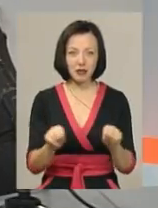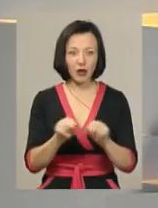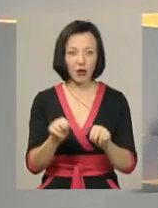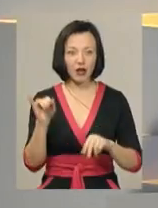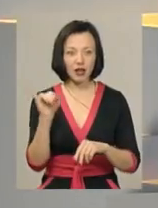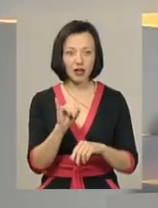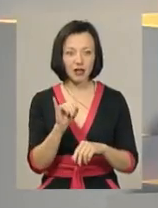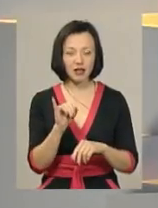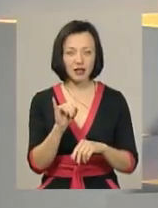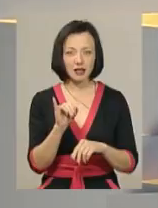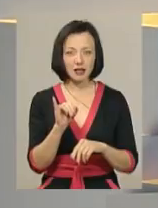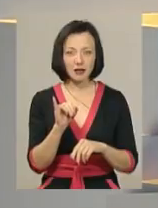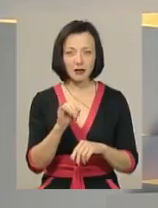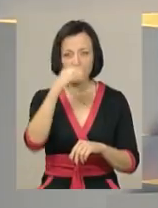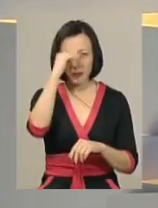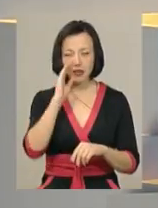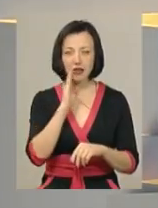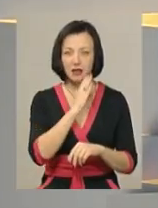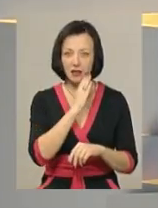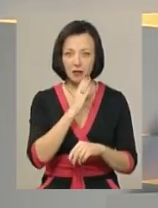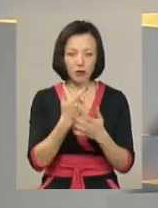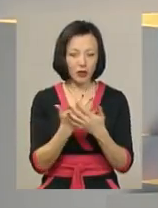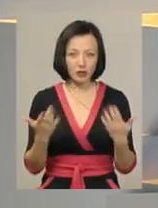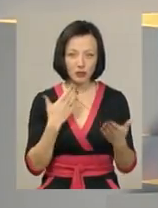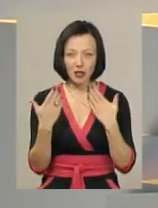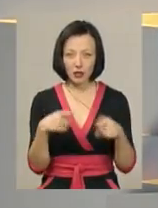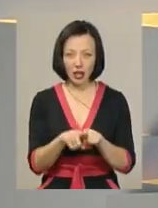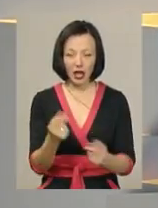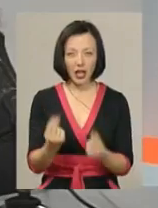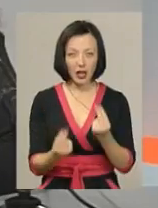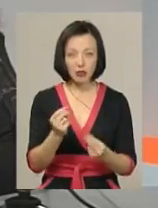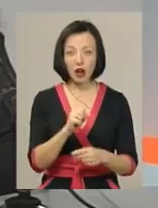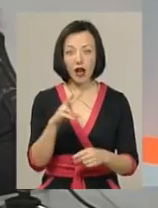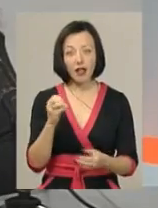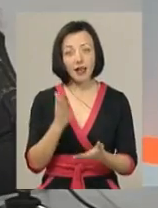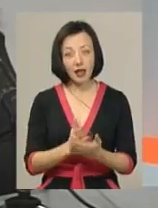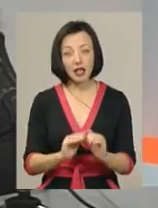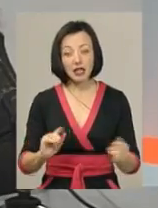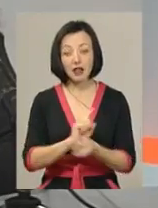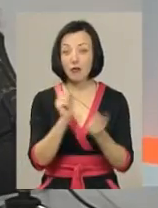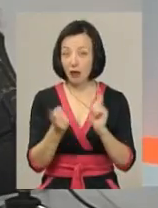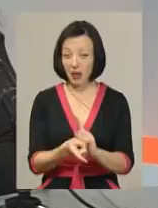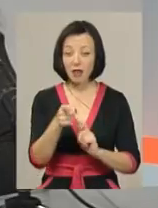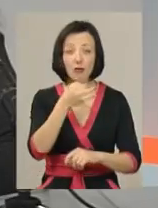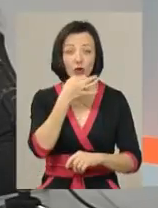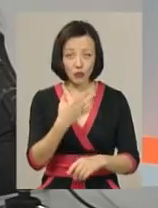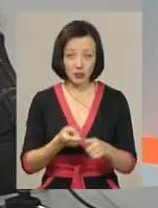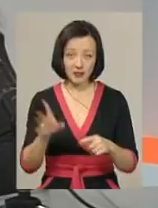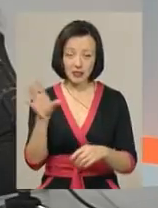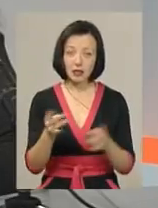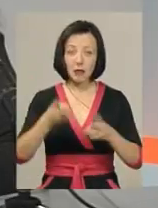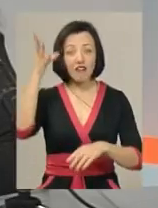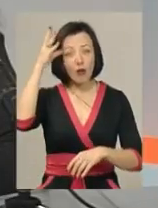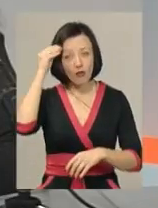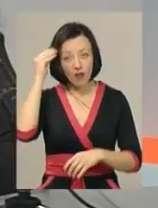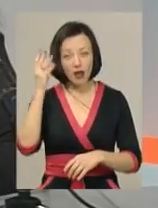і значить батьки неоднозначно ставляться до таких іграшок але є діти які навпаки на ура сприймаю це все Тому потрібно